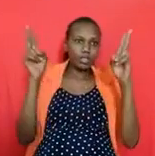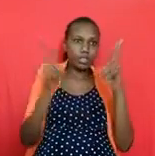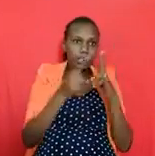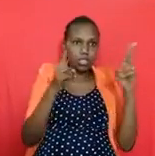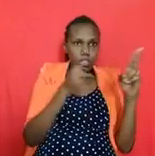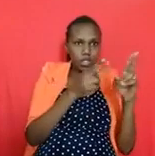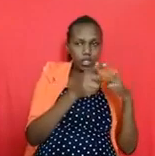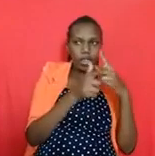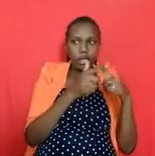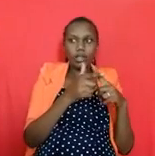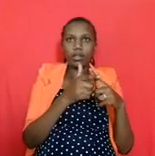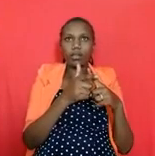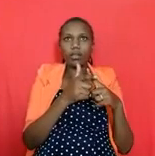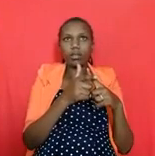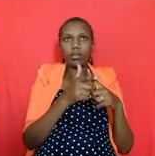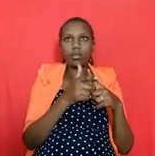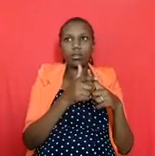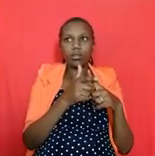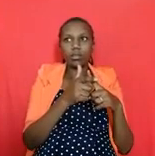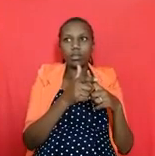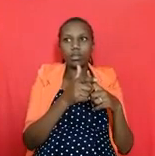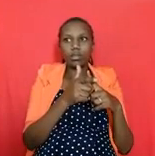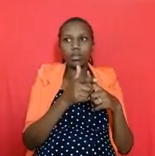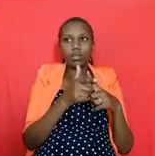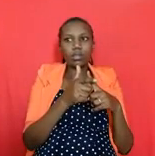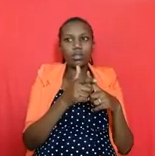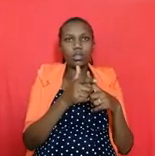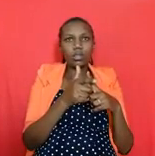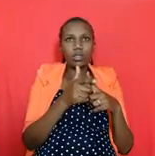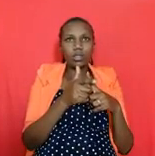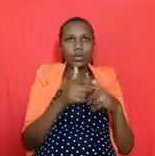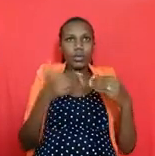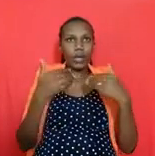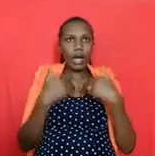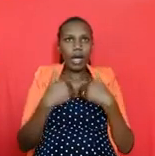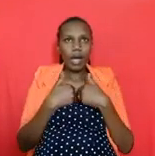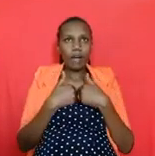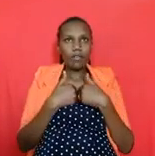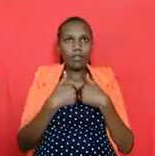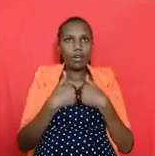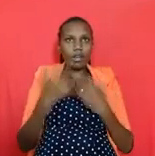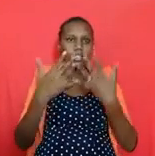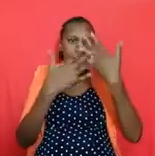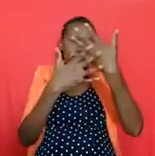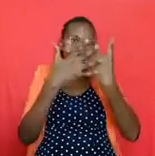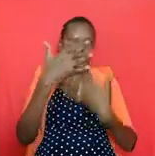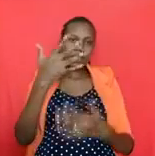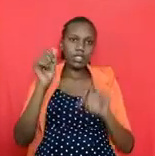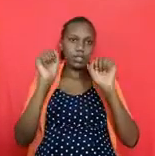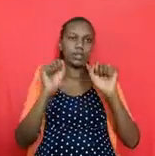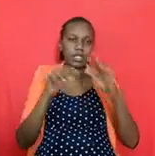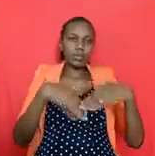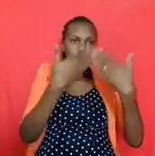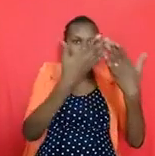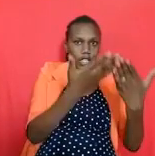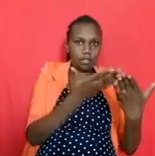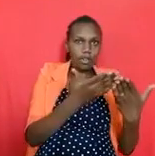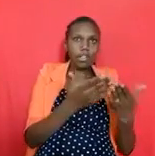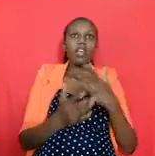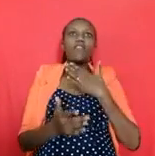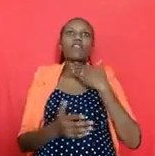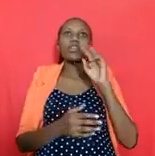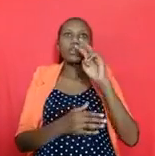no ndathoma madhabu ni mau ni makoragwo me displayed kana me available mundu agenda kuona